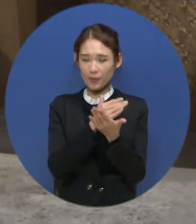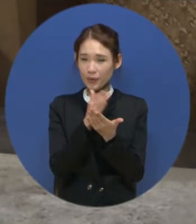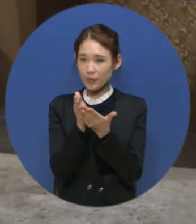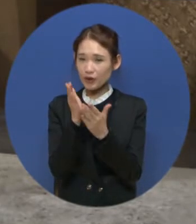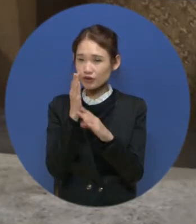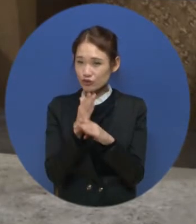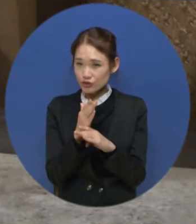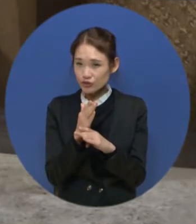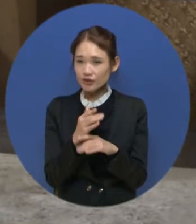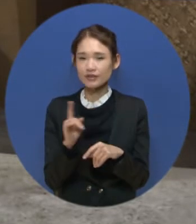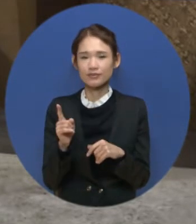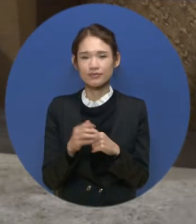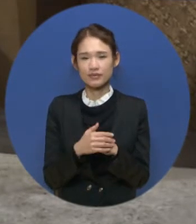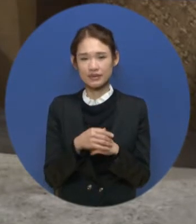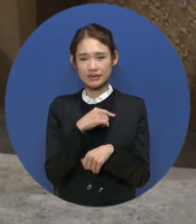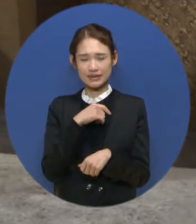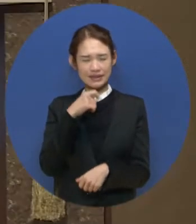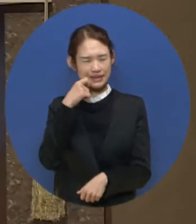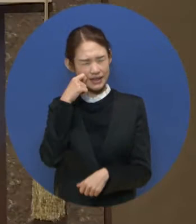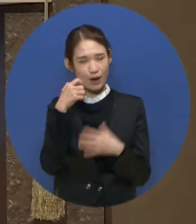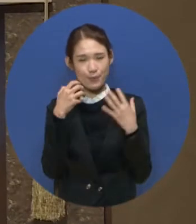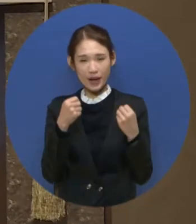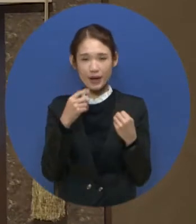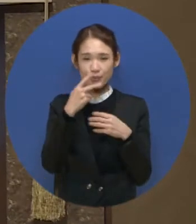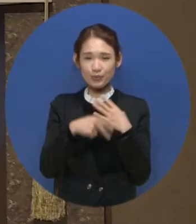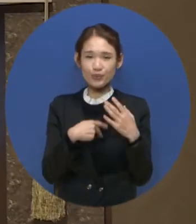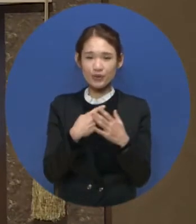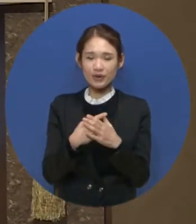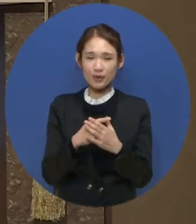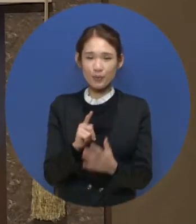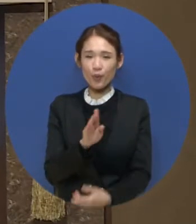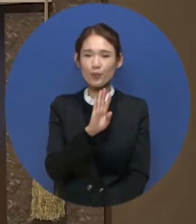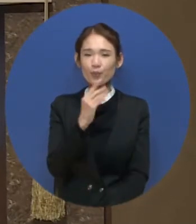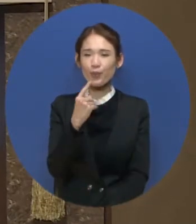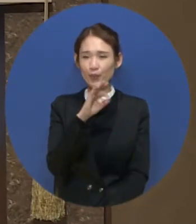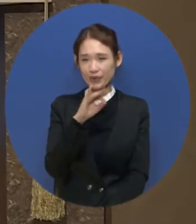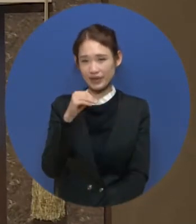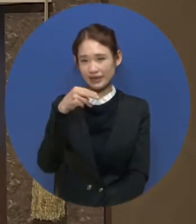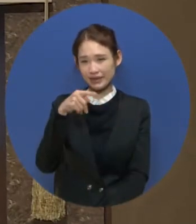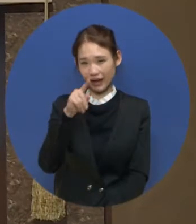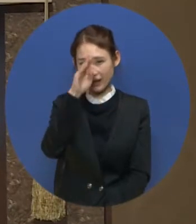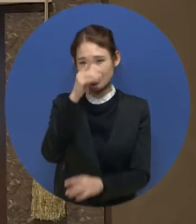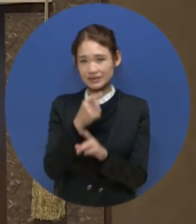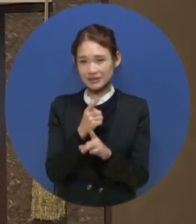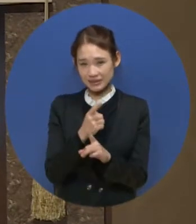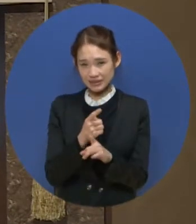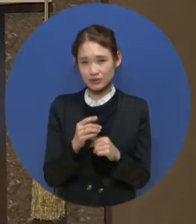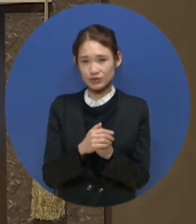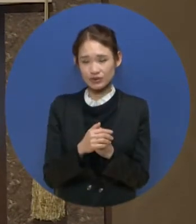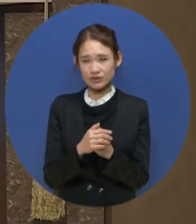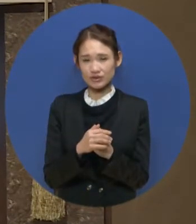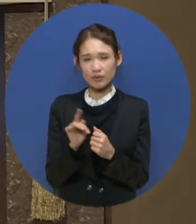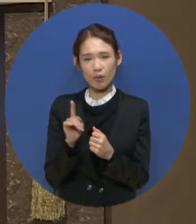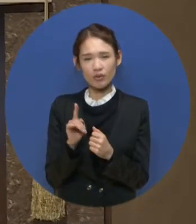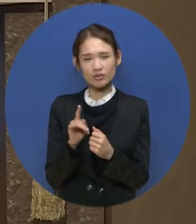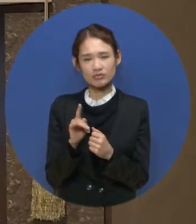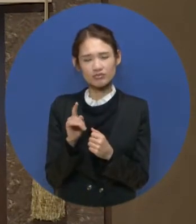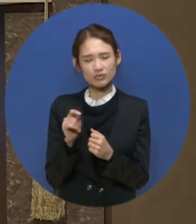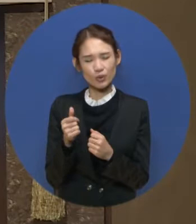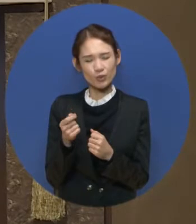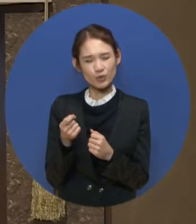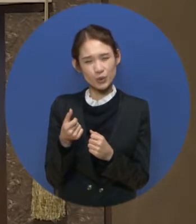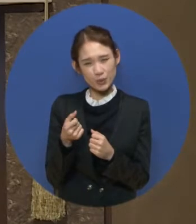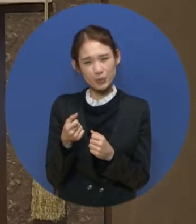그 중에 이제 제일 저 인기 있는 거는 아무래도 이제 보이타 치료인데요. 이거는 좀 약간 좀 이렇게 뭐라